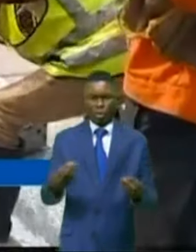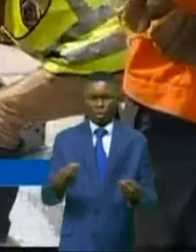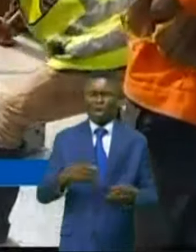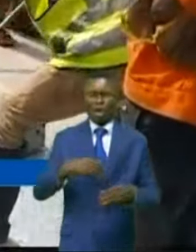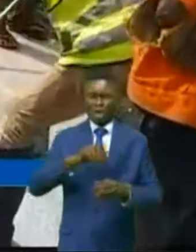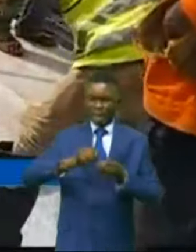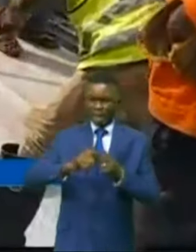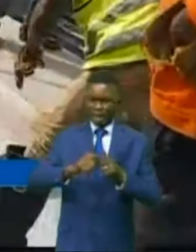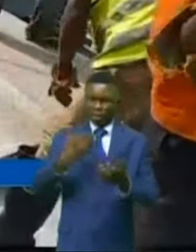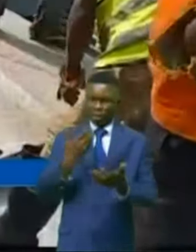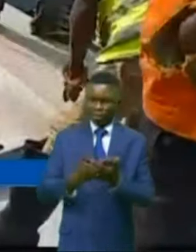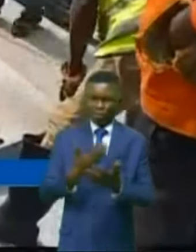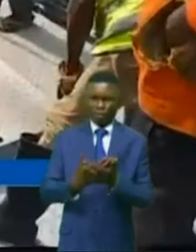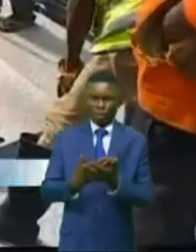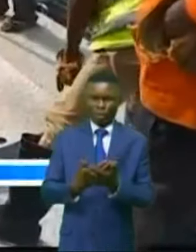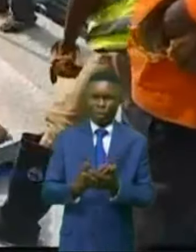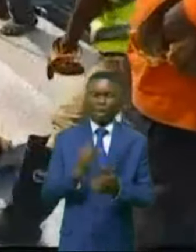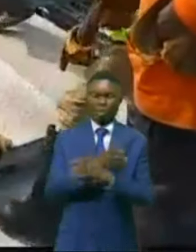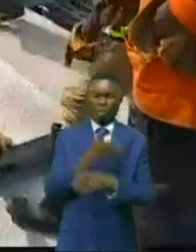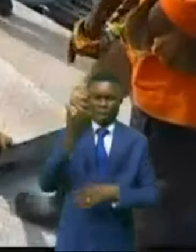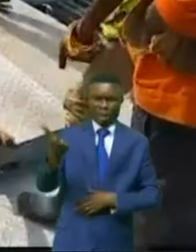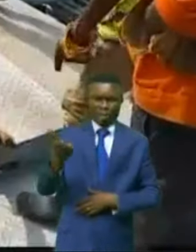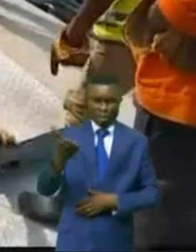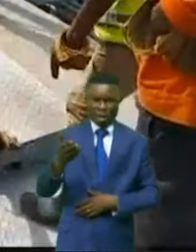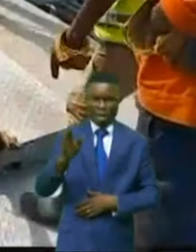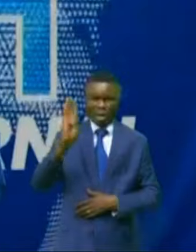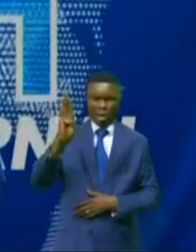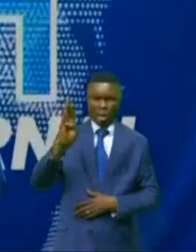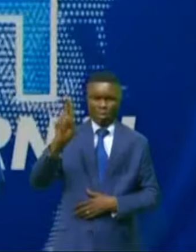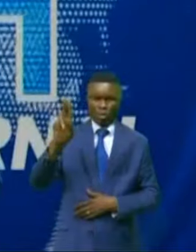remédier rapidement est déjà sur place.